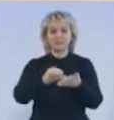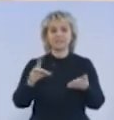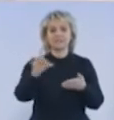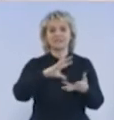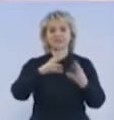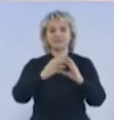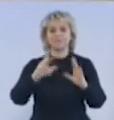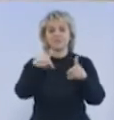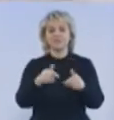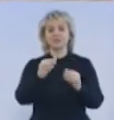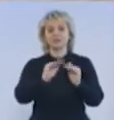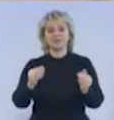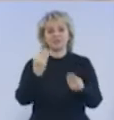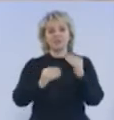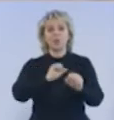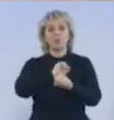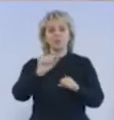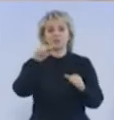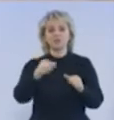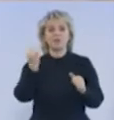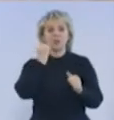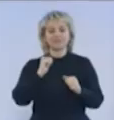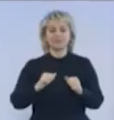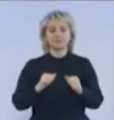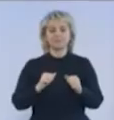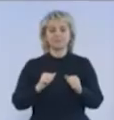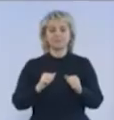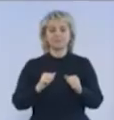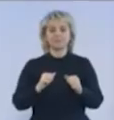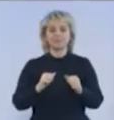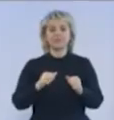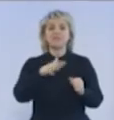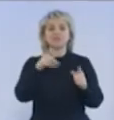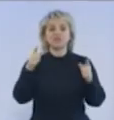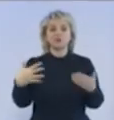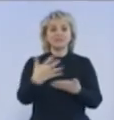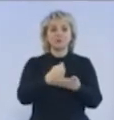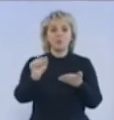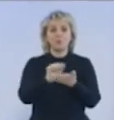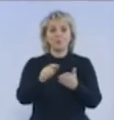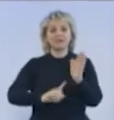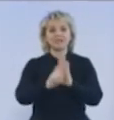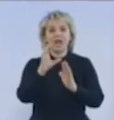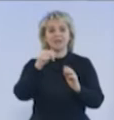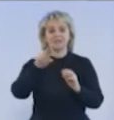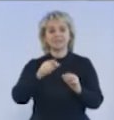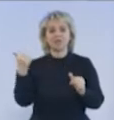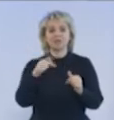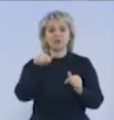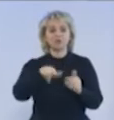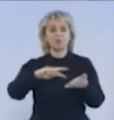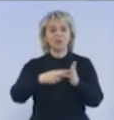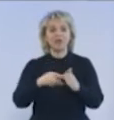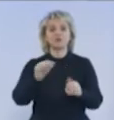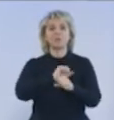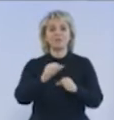регион на всемирных детских играх победителей в Москве. Сезон сбора макулатуры стартовал в Аксае. За неделю здесь